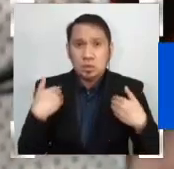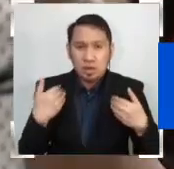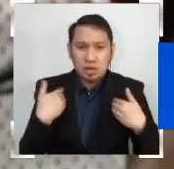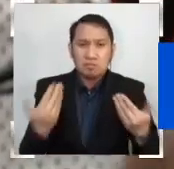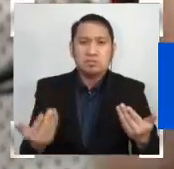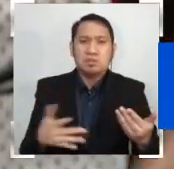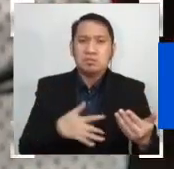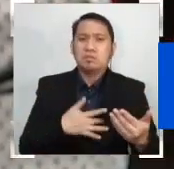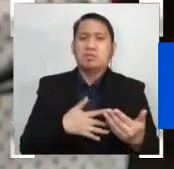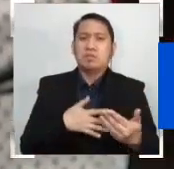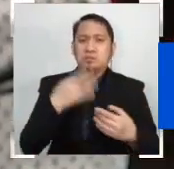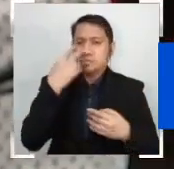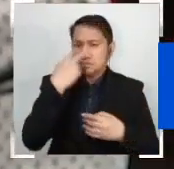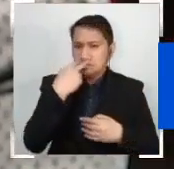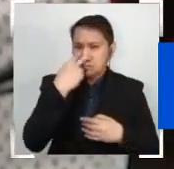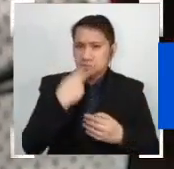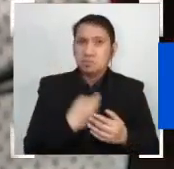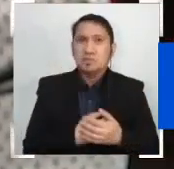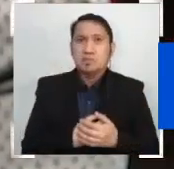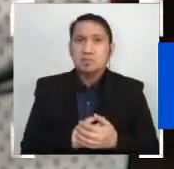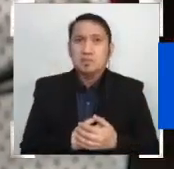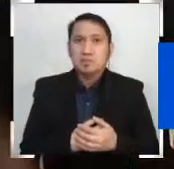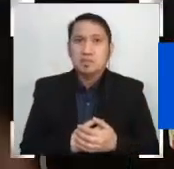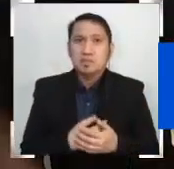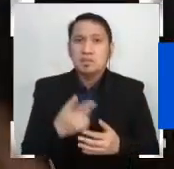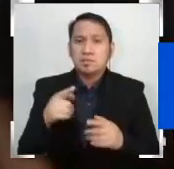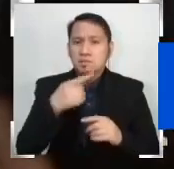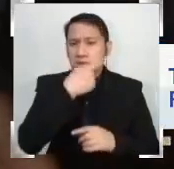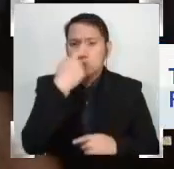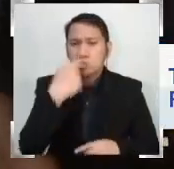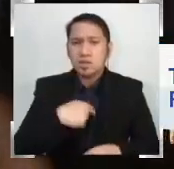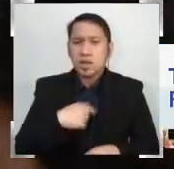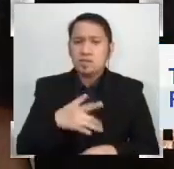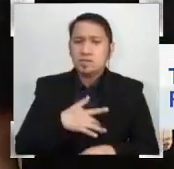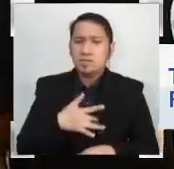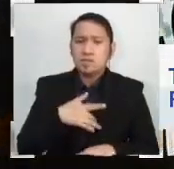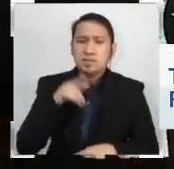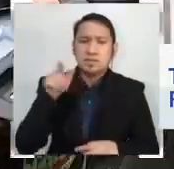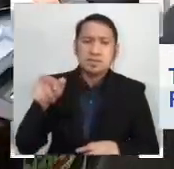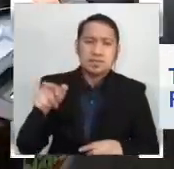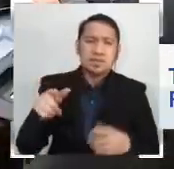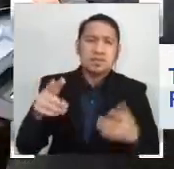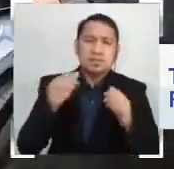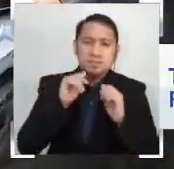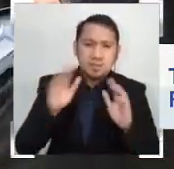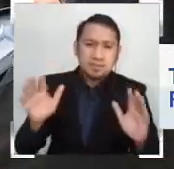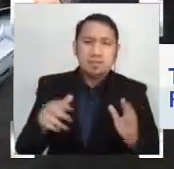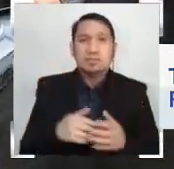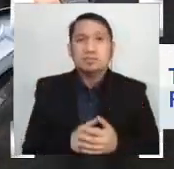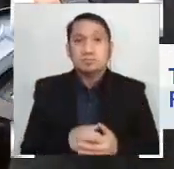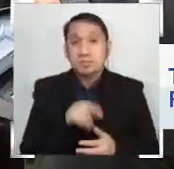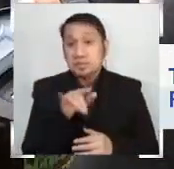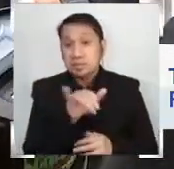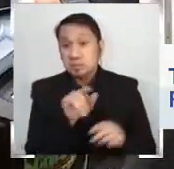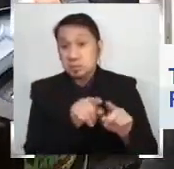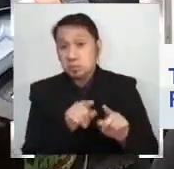Kasi parang ramdam na ramdam mo siya. Ito rin ang balak ni Marilyn. Kahit hindi